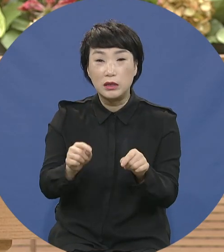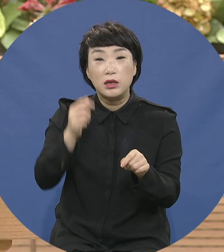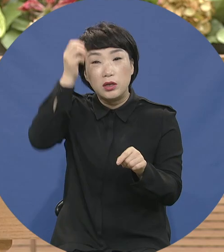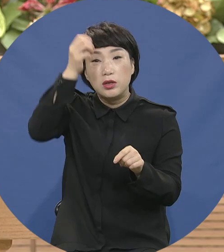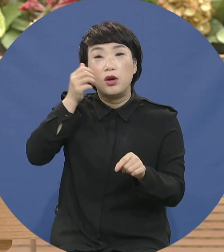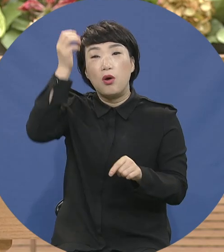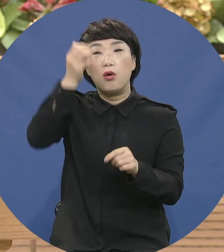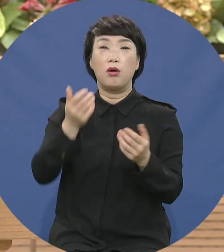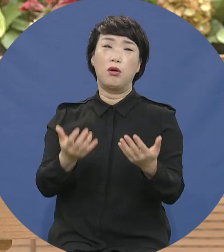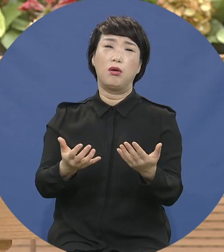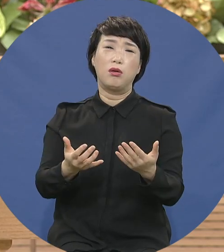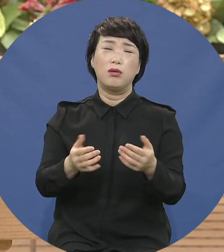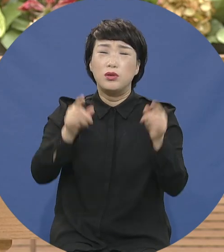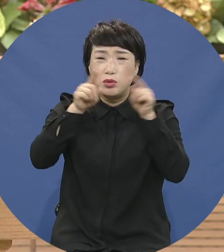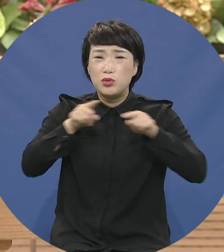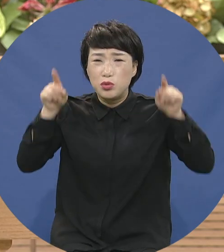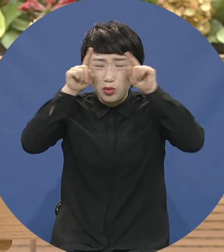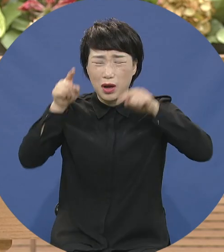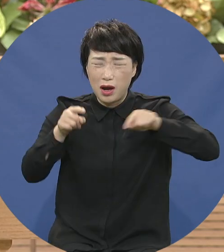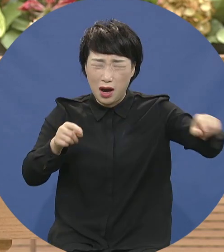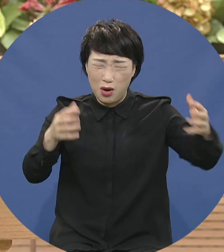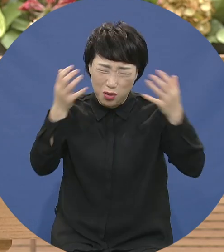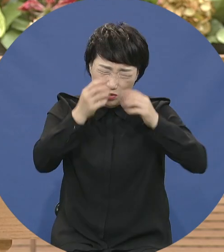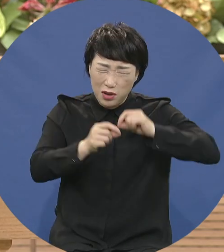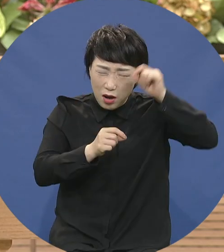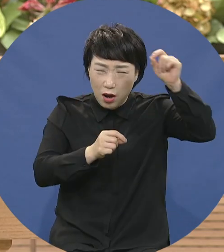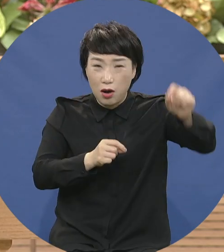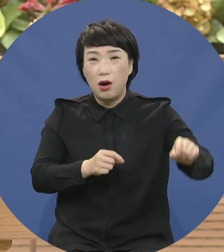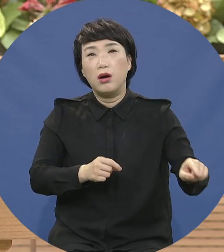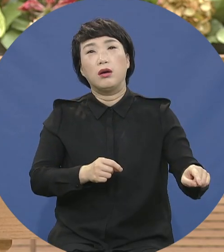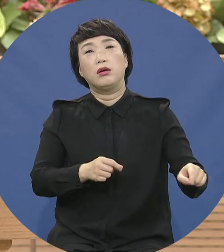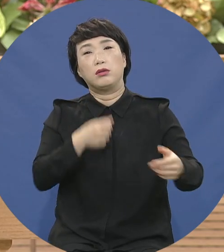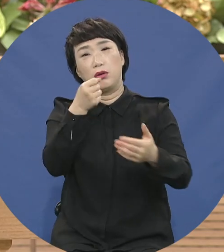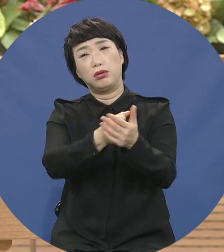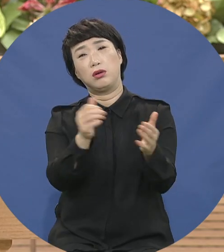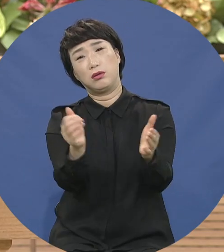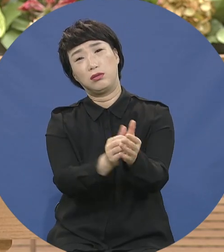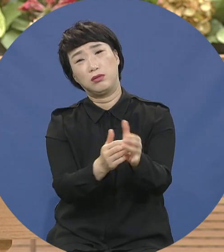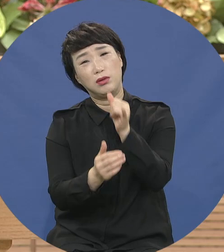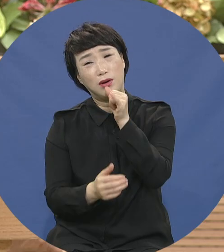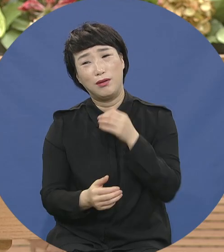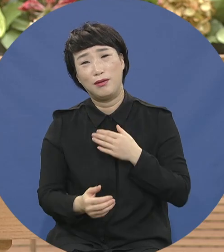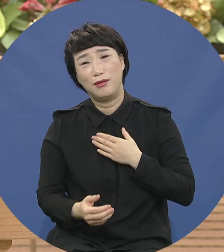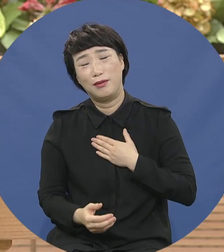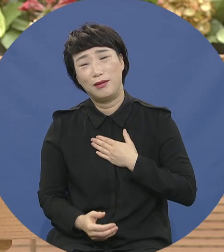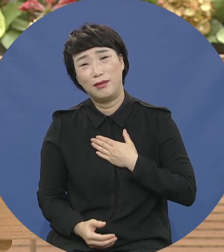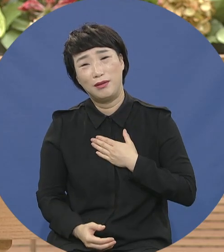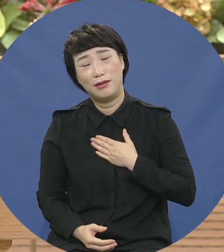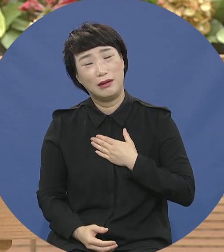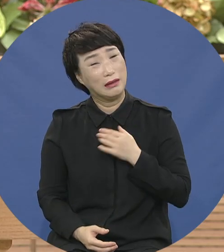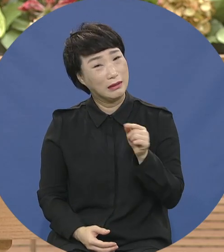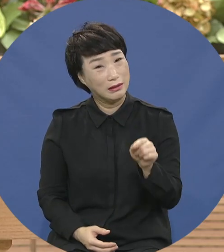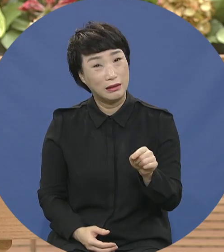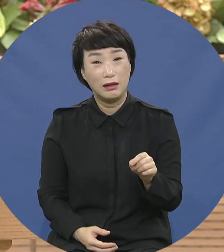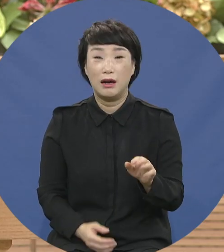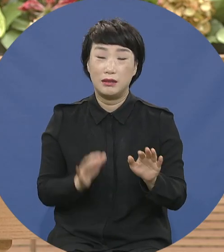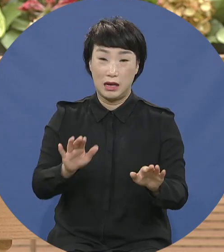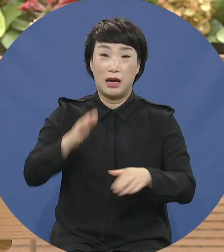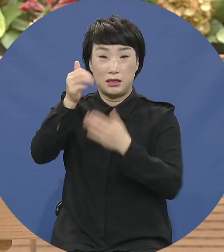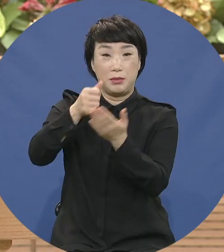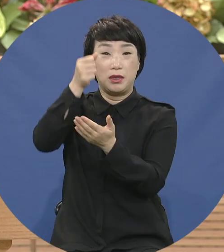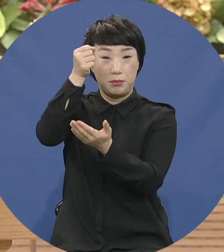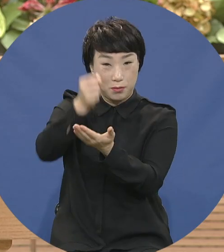영혼은 처절한 지옥에도 고통당할 것을 이미 결정됐더니, 이것은 하나님이